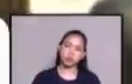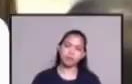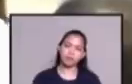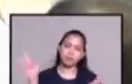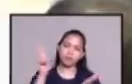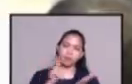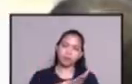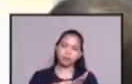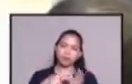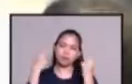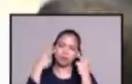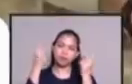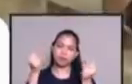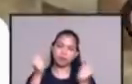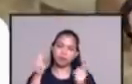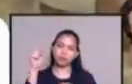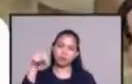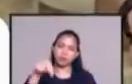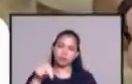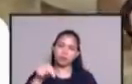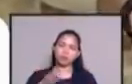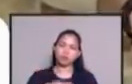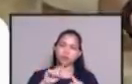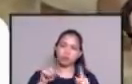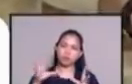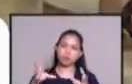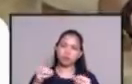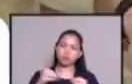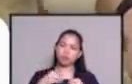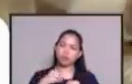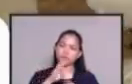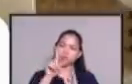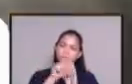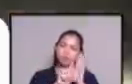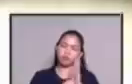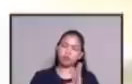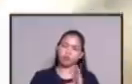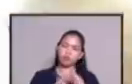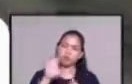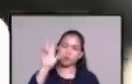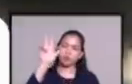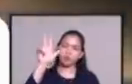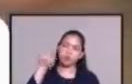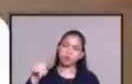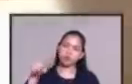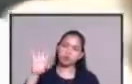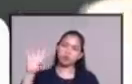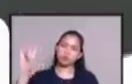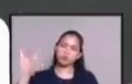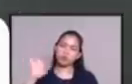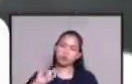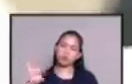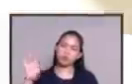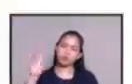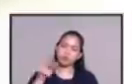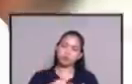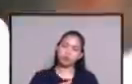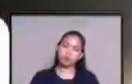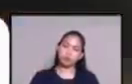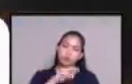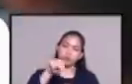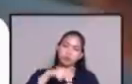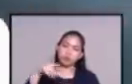Pirma na lang ni Pangulong Duterte ang kailangan para maisabatas ang proposed 3.757 trillion national